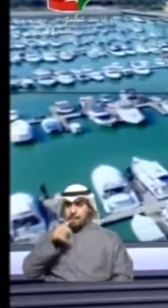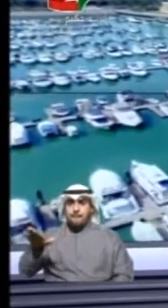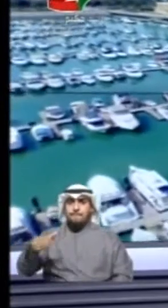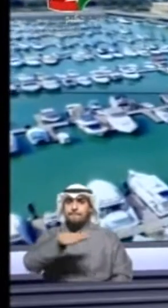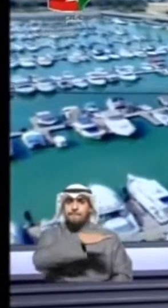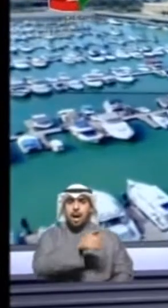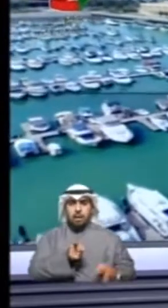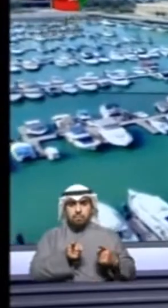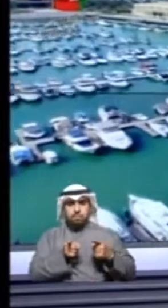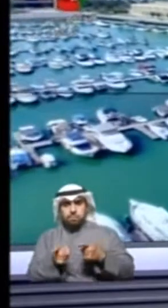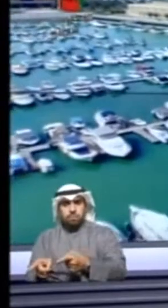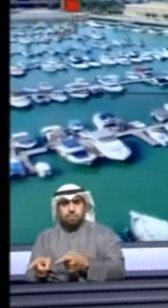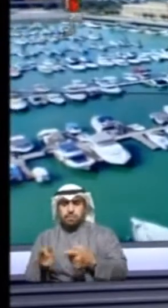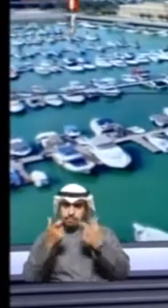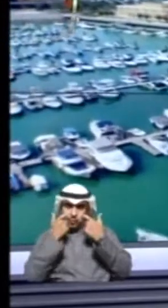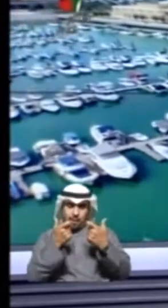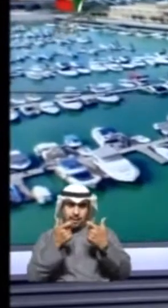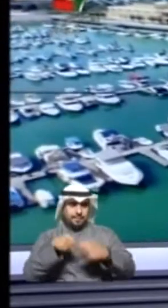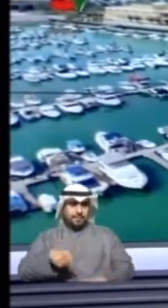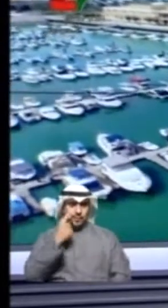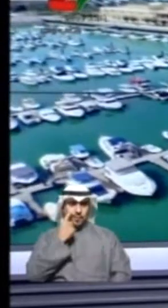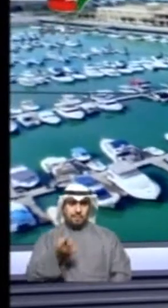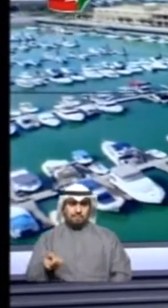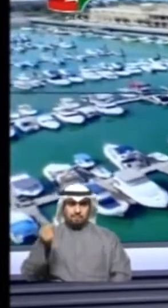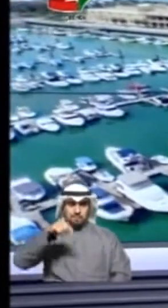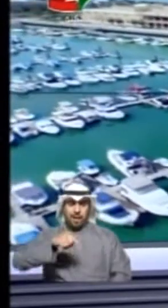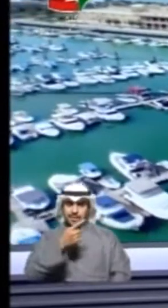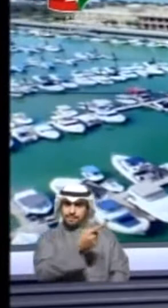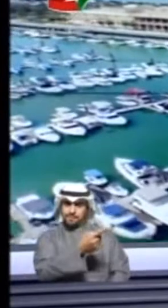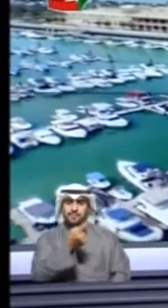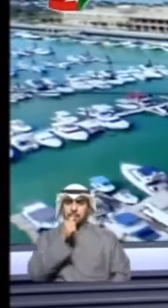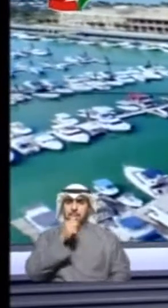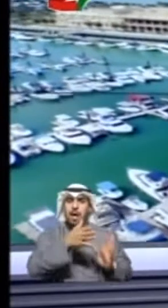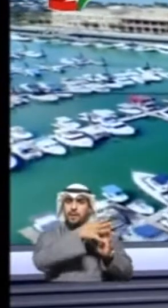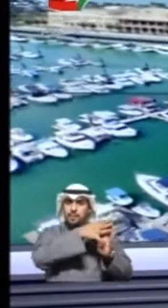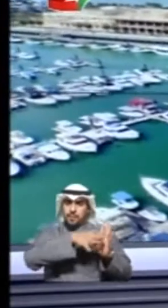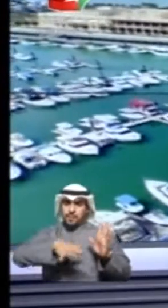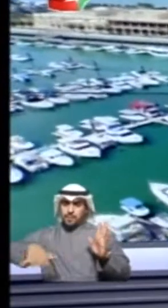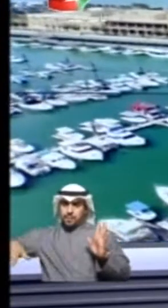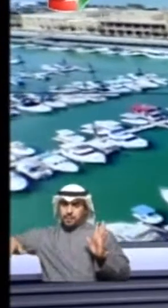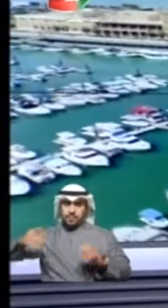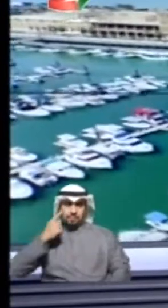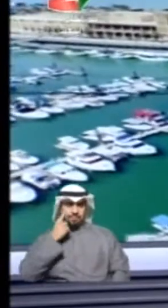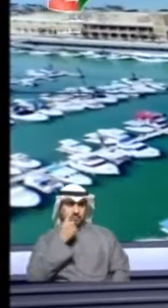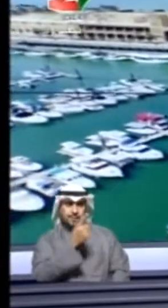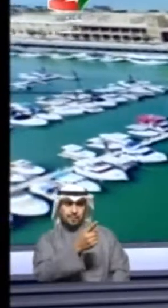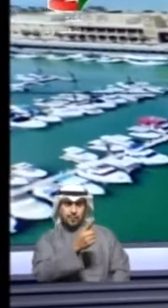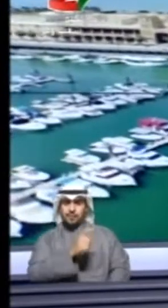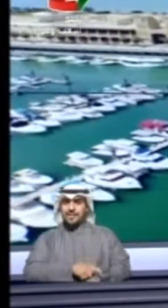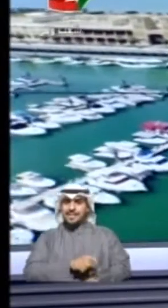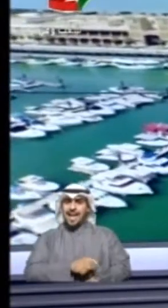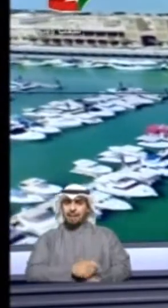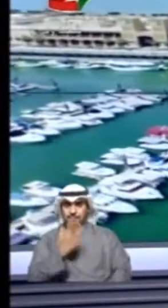قوية. المد الأول باكر راح يكون الساعة 2:08 دقائق بعد منتصف هذه الليلة، المد الثاني الساعة 2:57 دقيقة